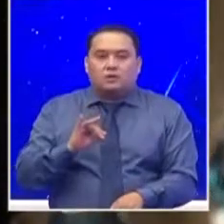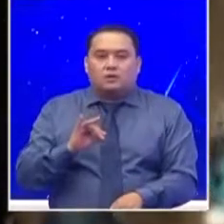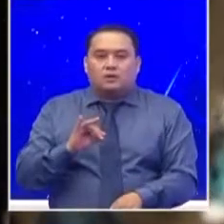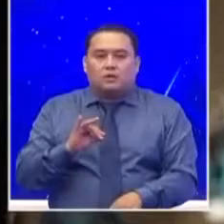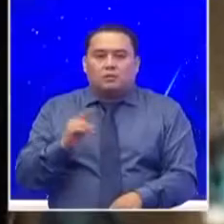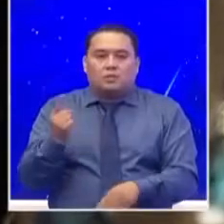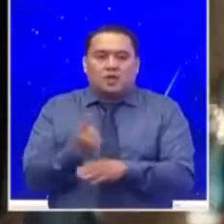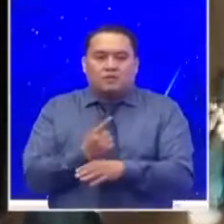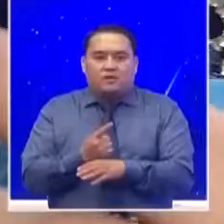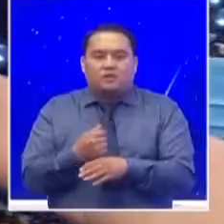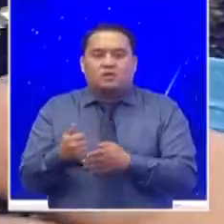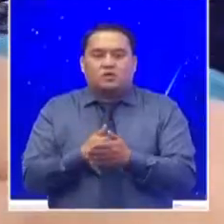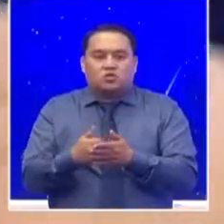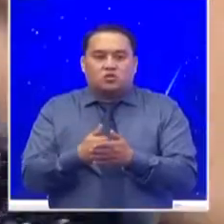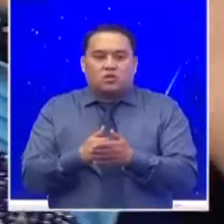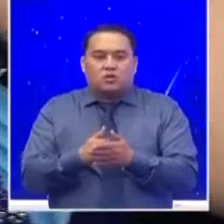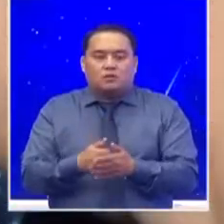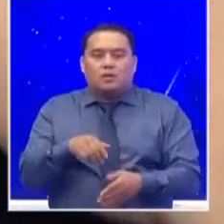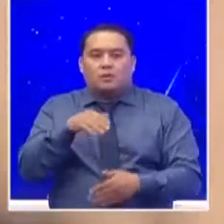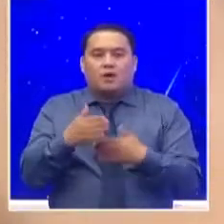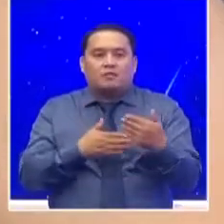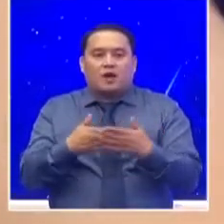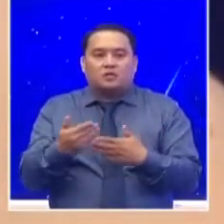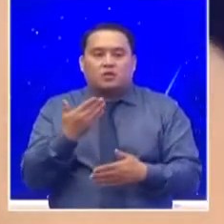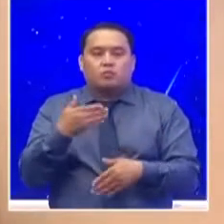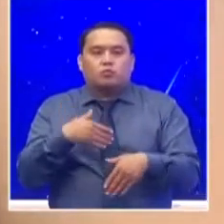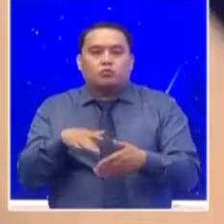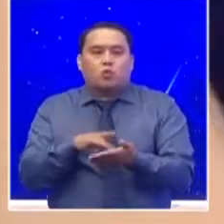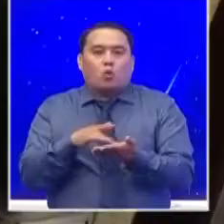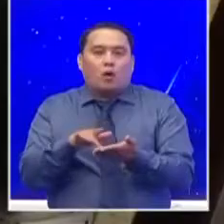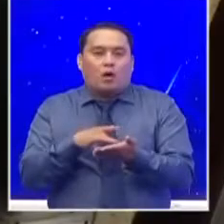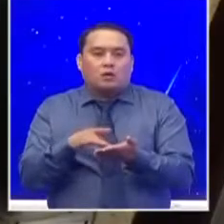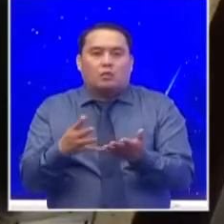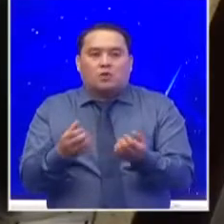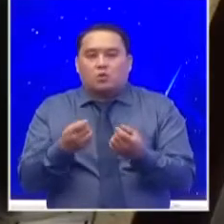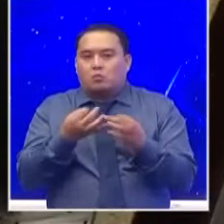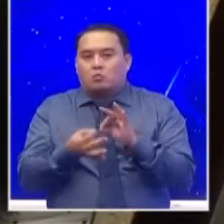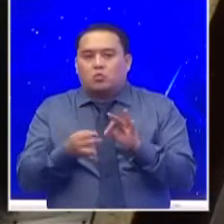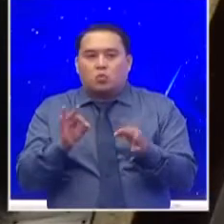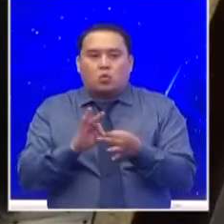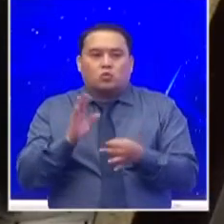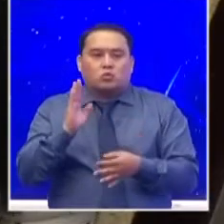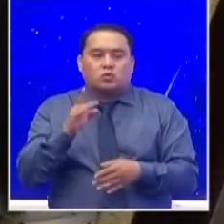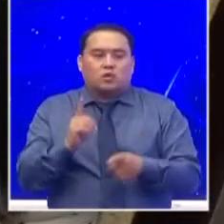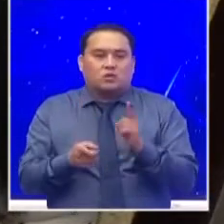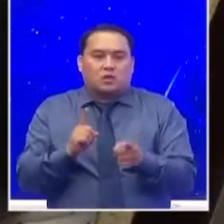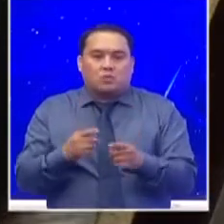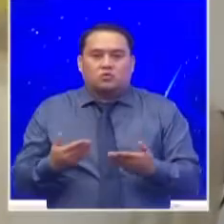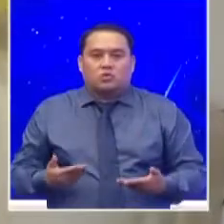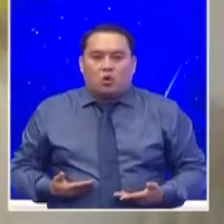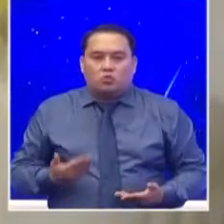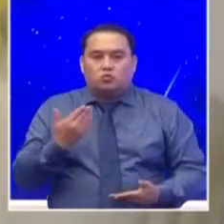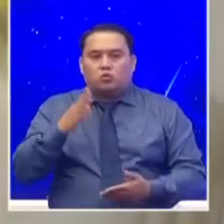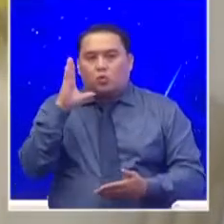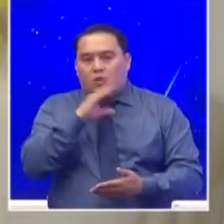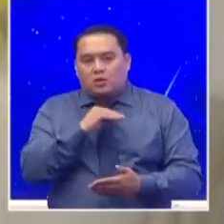Это первое достижение. По профессии Женизгуль бухгалтер. Получить образование было непросто. Но, будучи настоящим борцом по жизни, она сумела